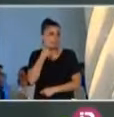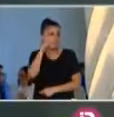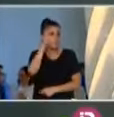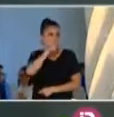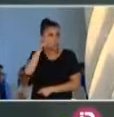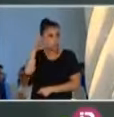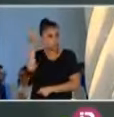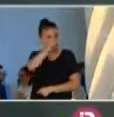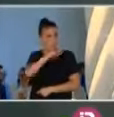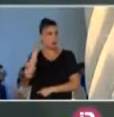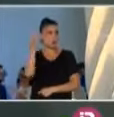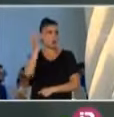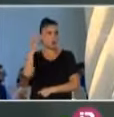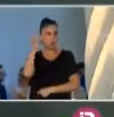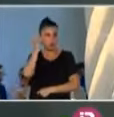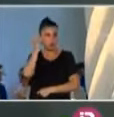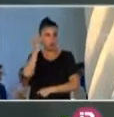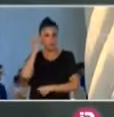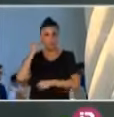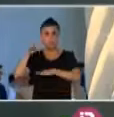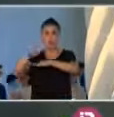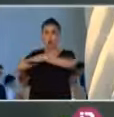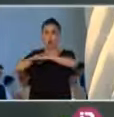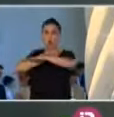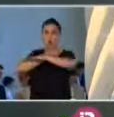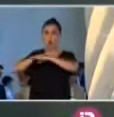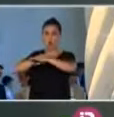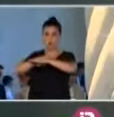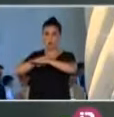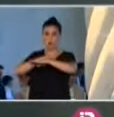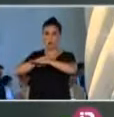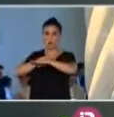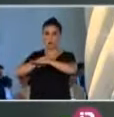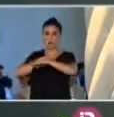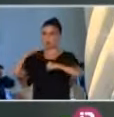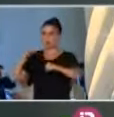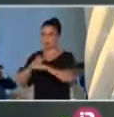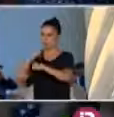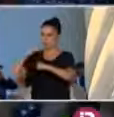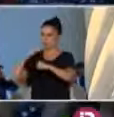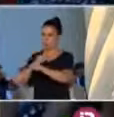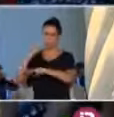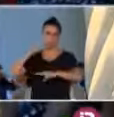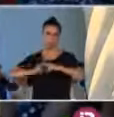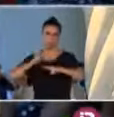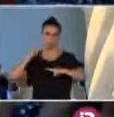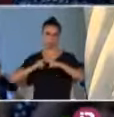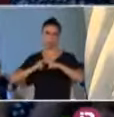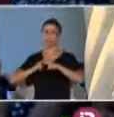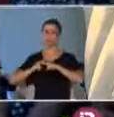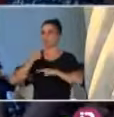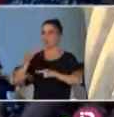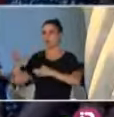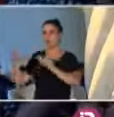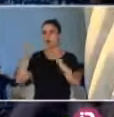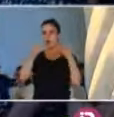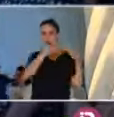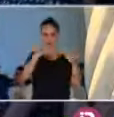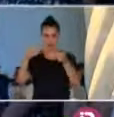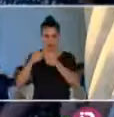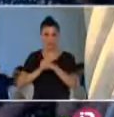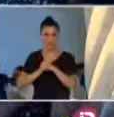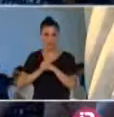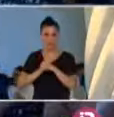dones i homes que han integrat el govern i han fet feina de valent per l'interès general. Me permetran que d'una